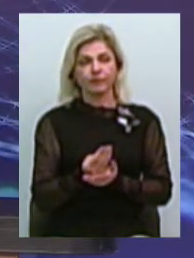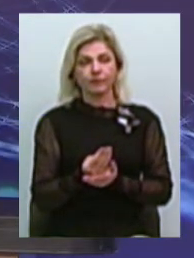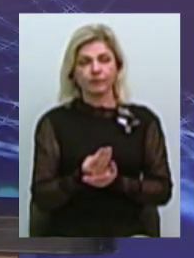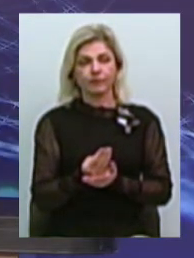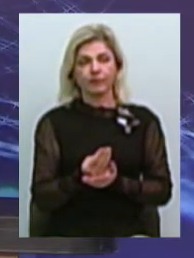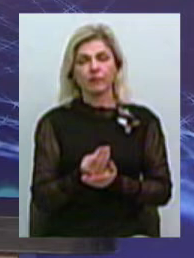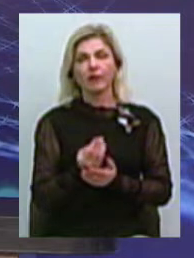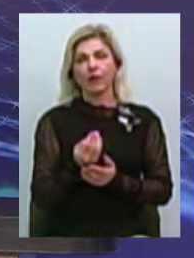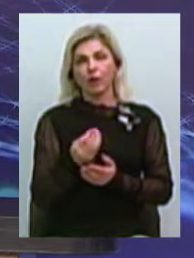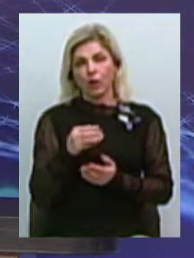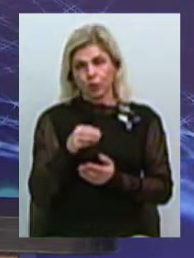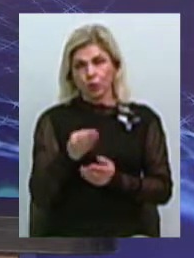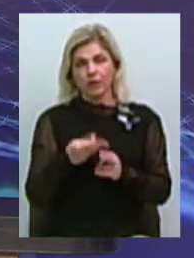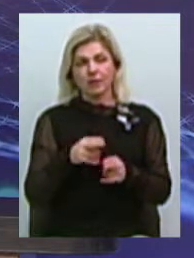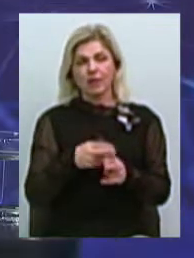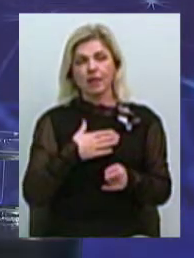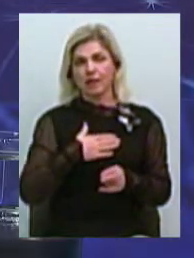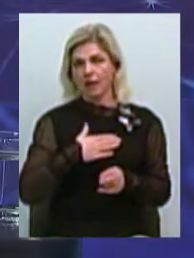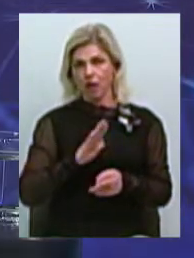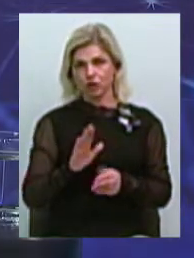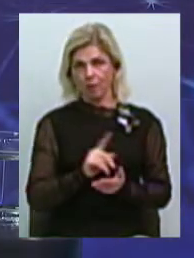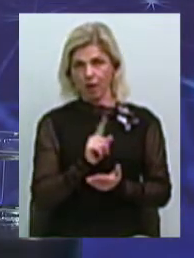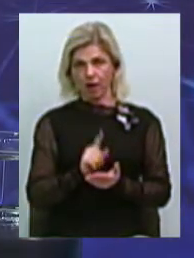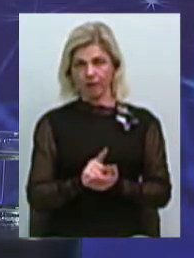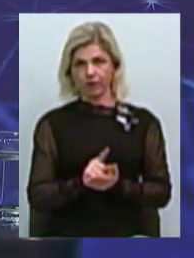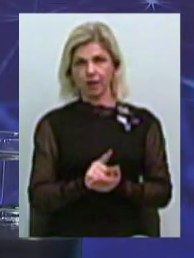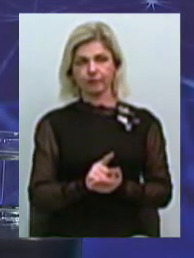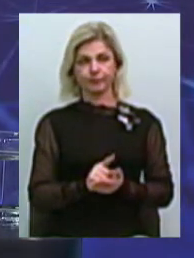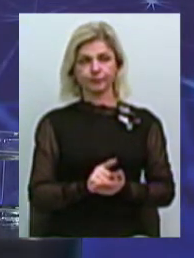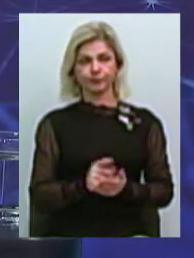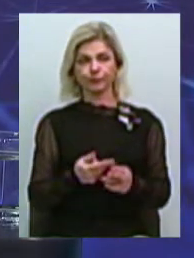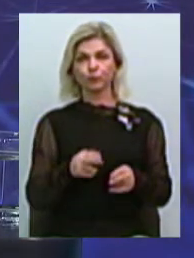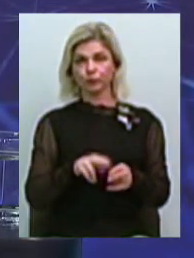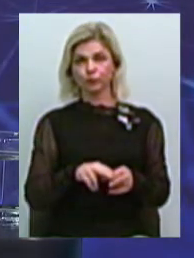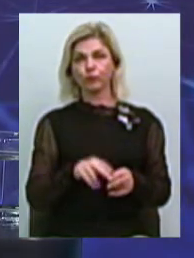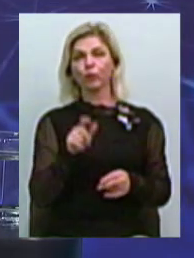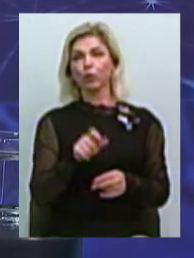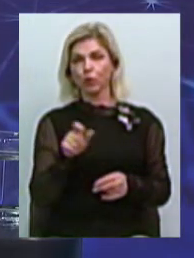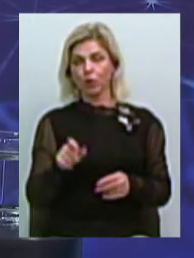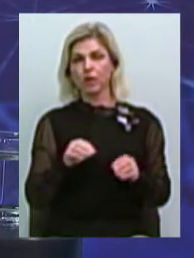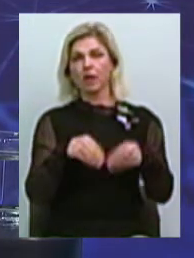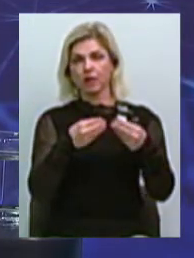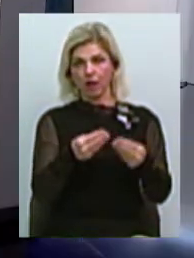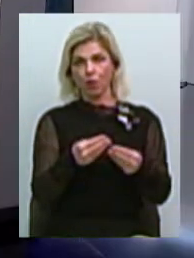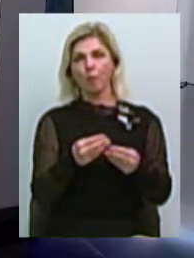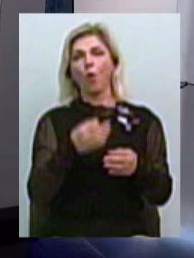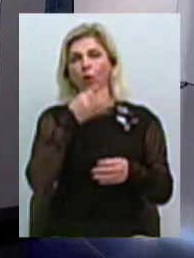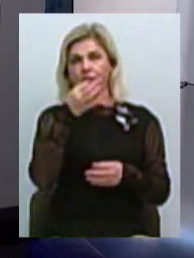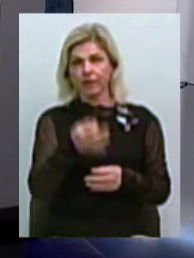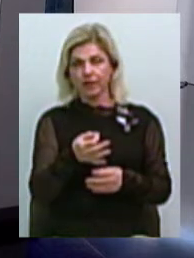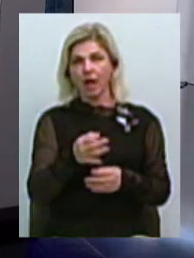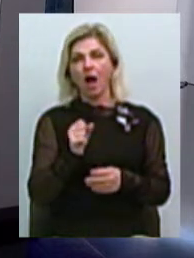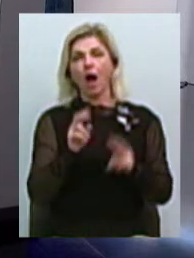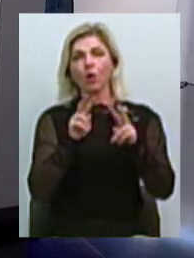фінансовими питаннями, то, звісно, це не наша парафія, це не наше повноваження, тому громадянам ми даємо вичерпну відповідь. А розгляд